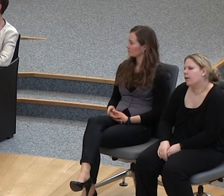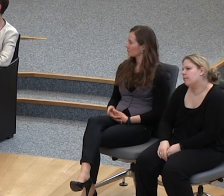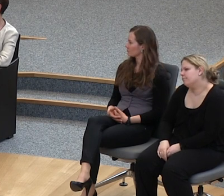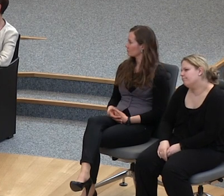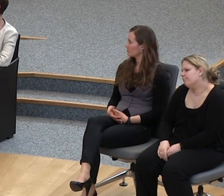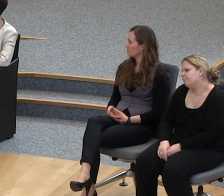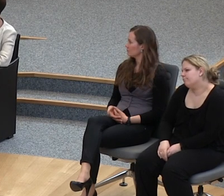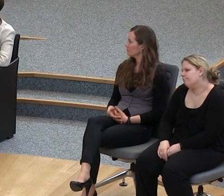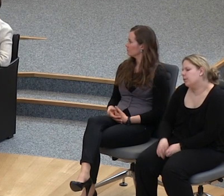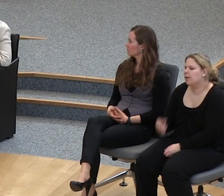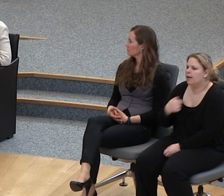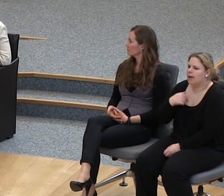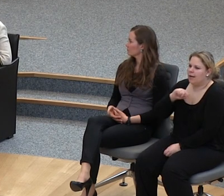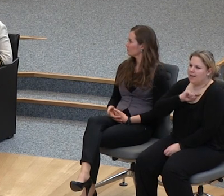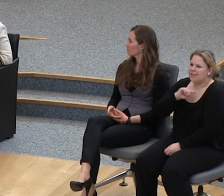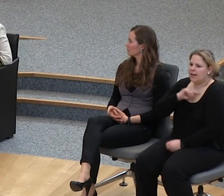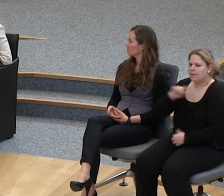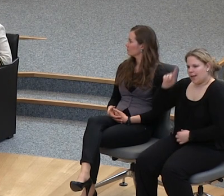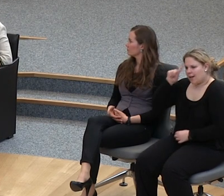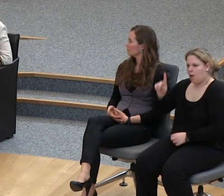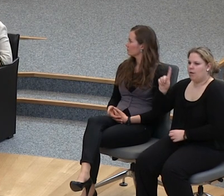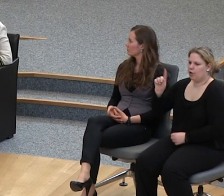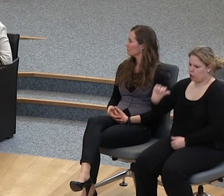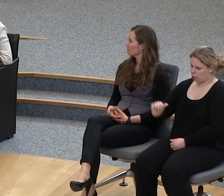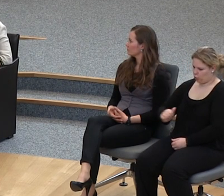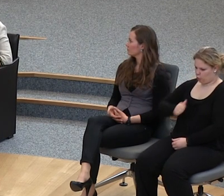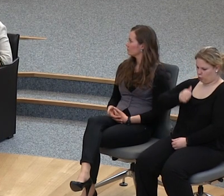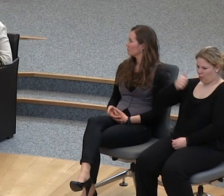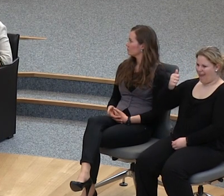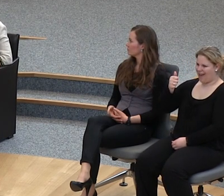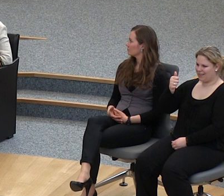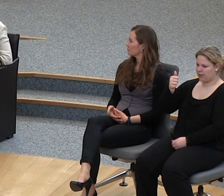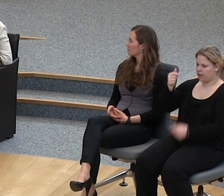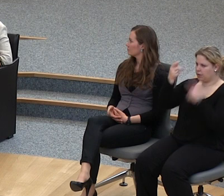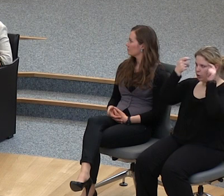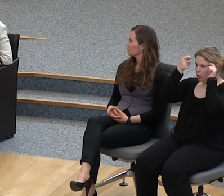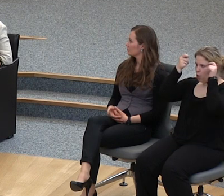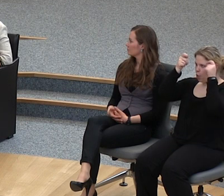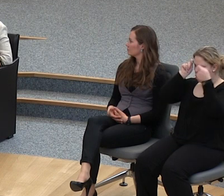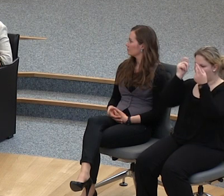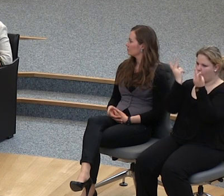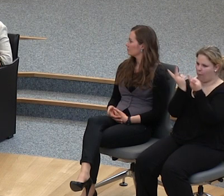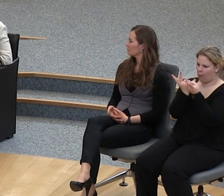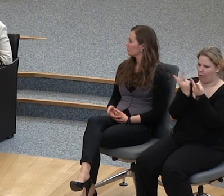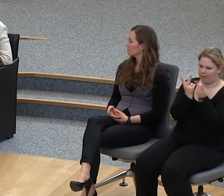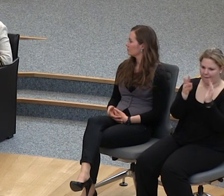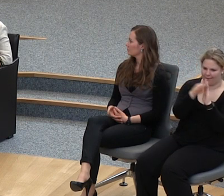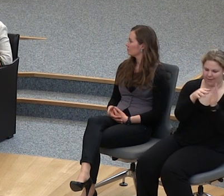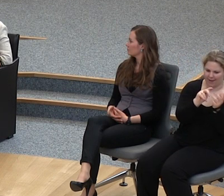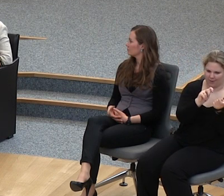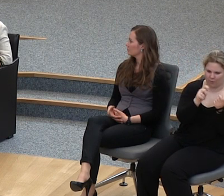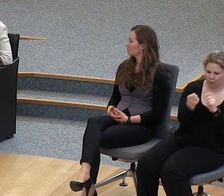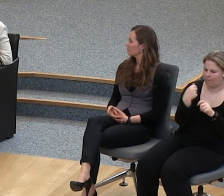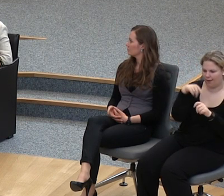erst Bewusstsein verändert werden muss oder erst die Gesetze geschaffen werden müssen, die ist durch die UN-Behindertenrechtskonvention entschieden.